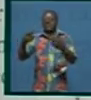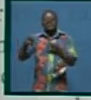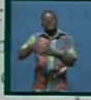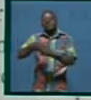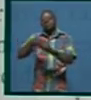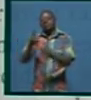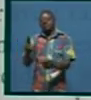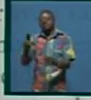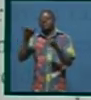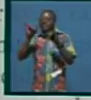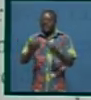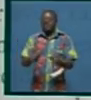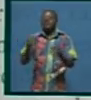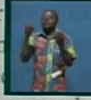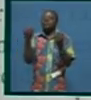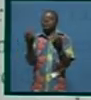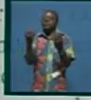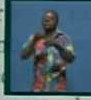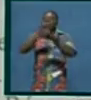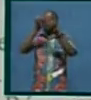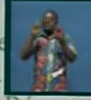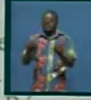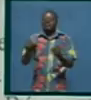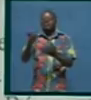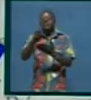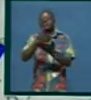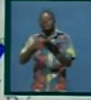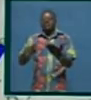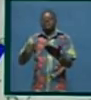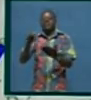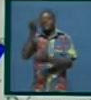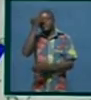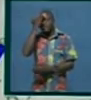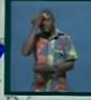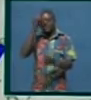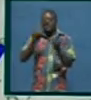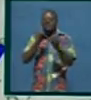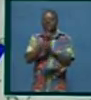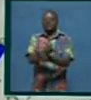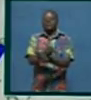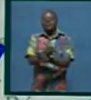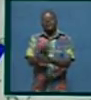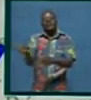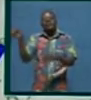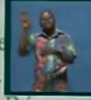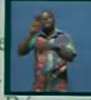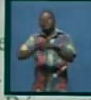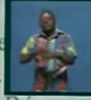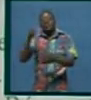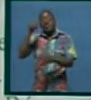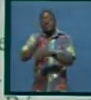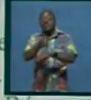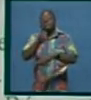Reste maintenant de multiples questions, parmi lesquelles celle de savoir s'il est prêt à s'abonner au box des accusés chargé de